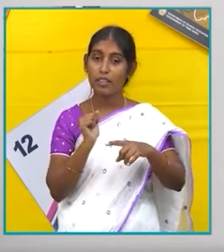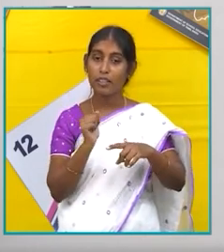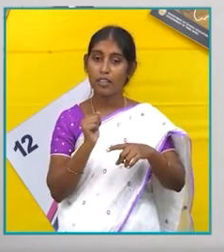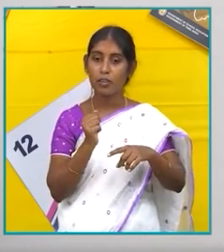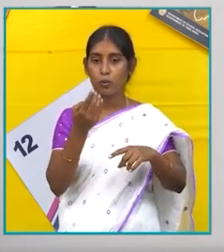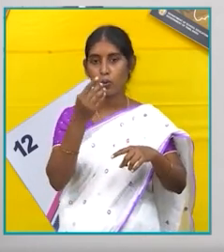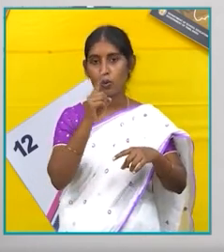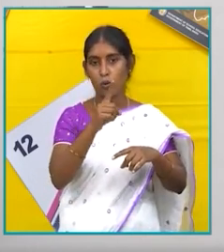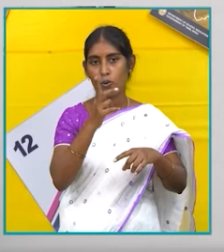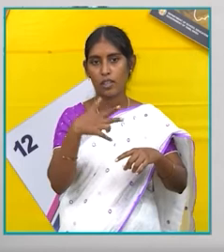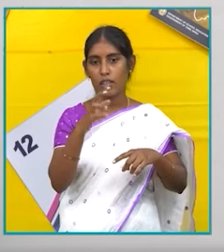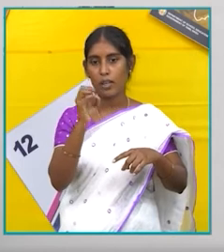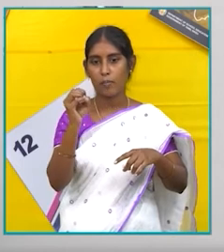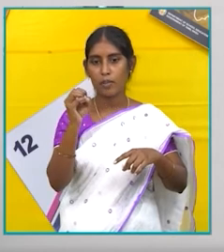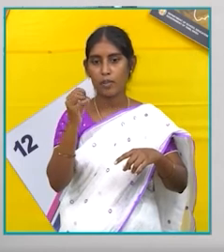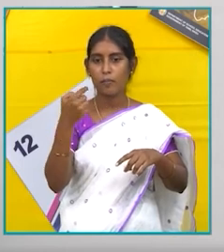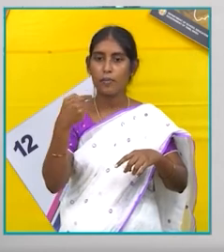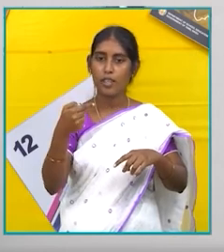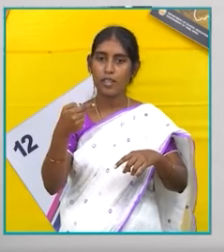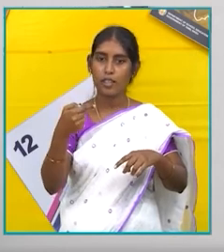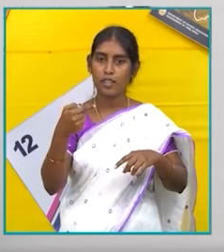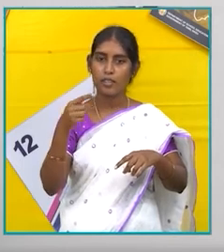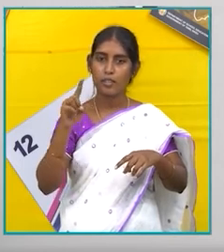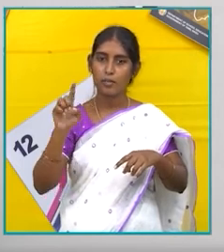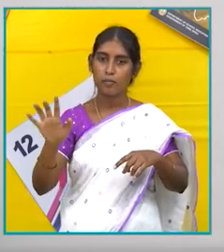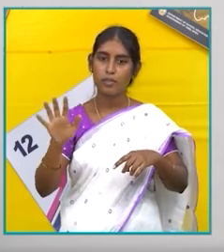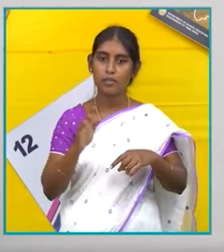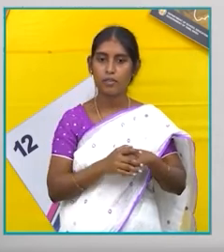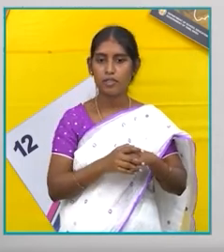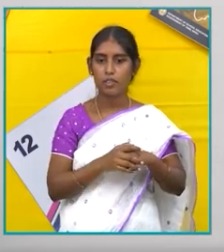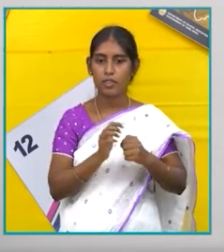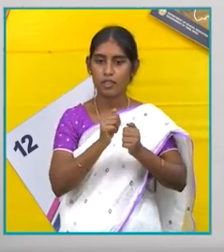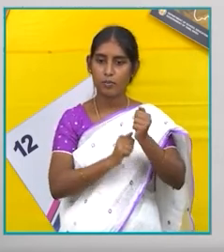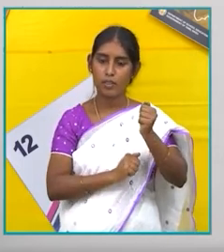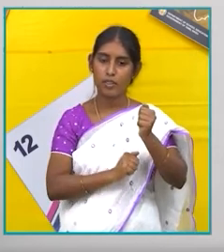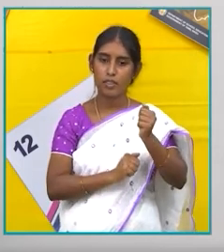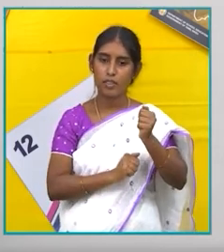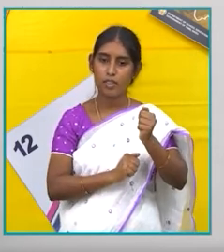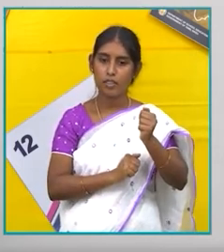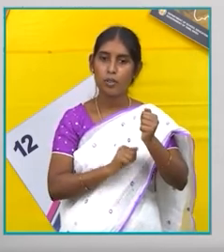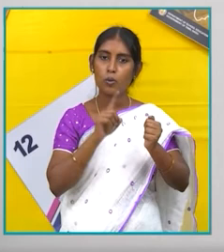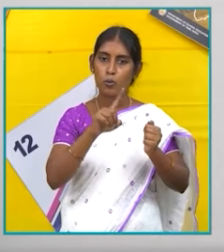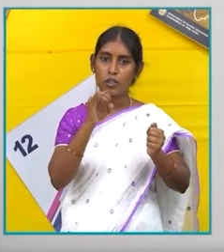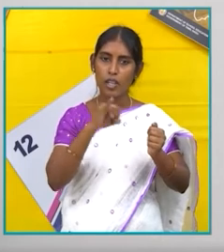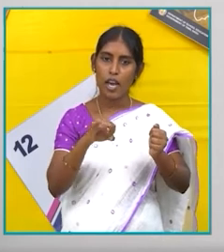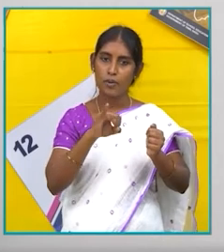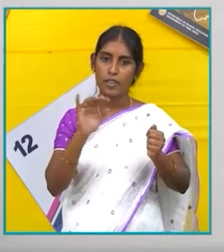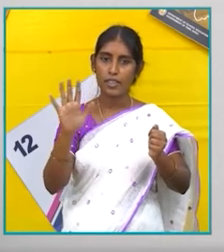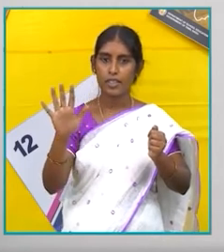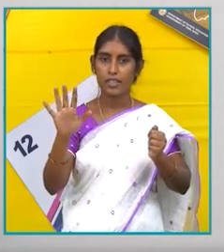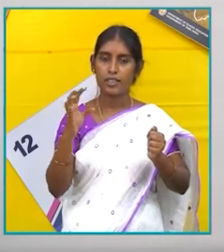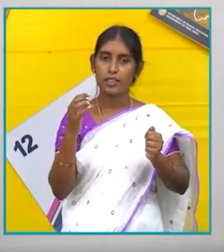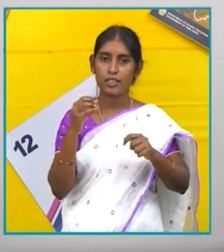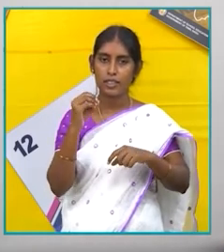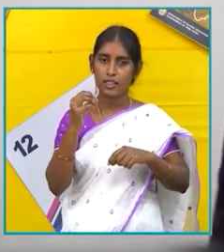கிடைக்கும் 180 டிகிரி கிடைக்கும் அதல இருந்து 15 டிகிரி மைனஸ் பண்ணிட்டோம்னா நமக்கு 165 டிகிரி